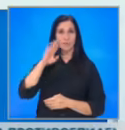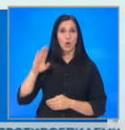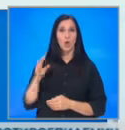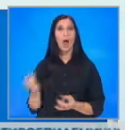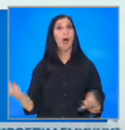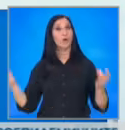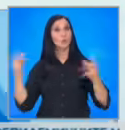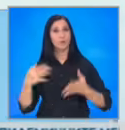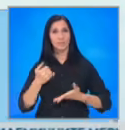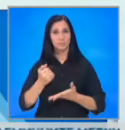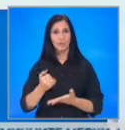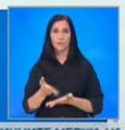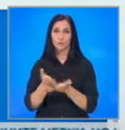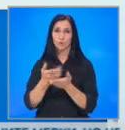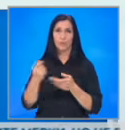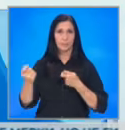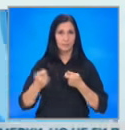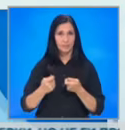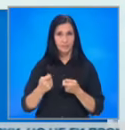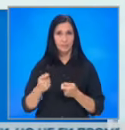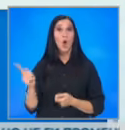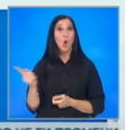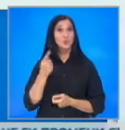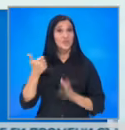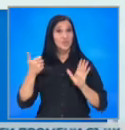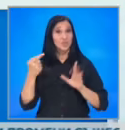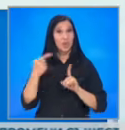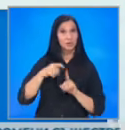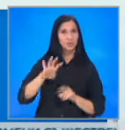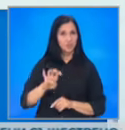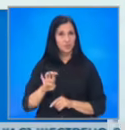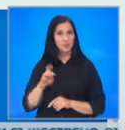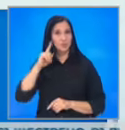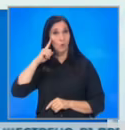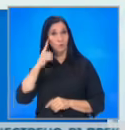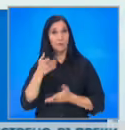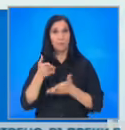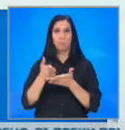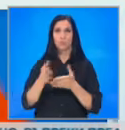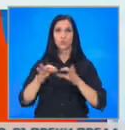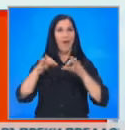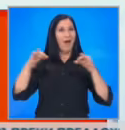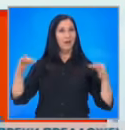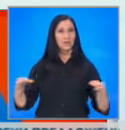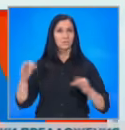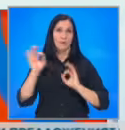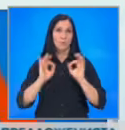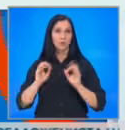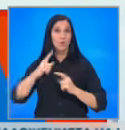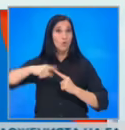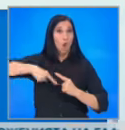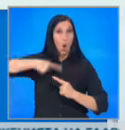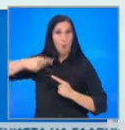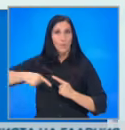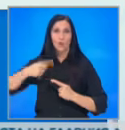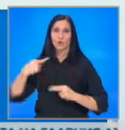милиона в актуализацията на бюджета за подкрепа на бизнеса. Освен 60 на 40 се обмисля и помощ в размер процент от